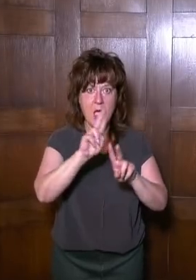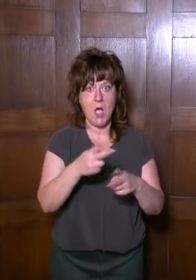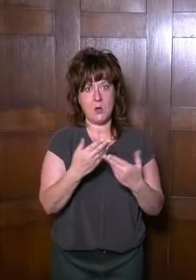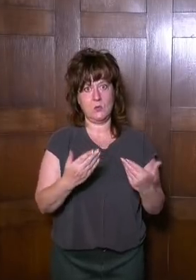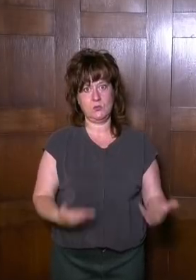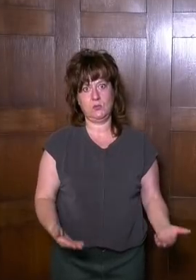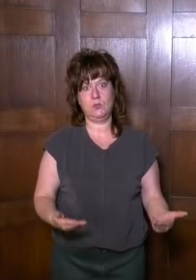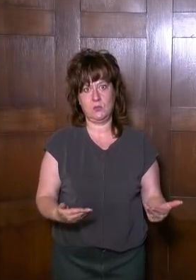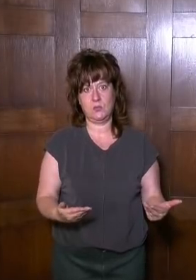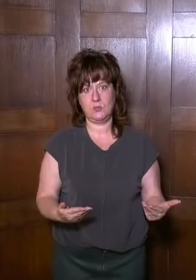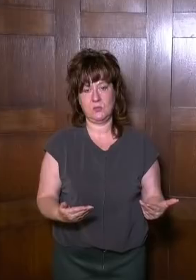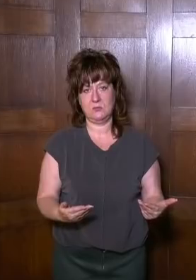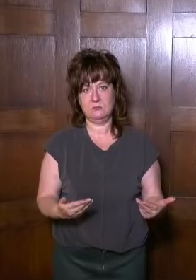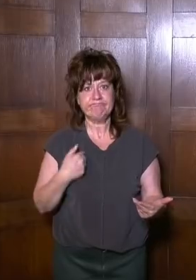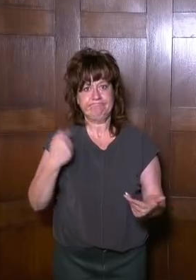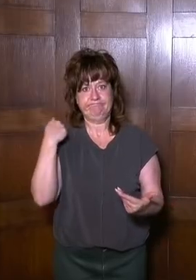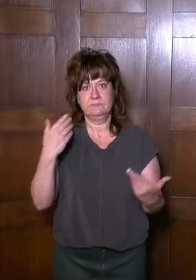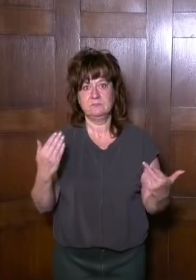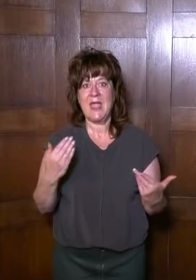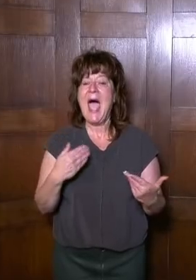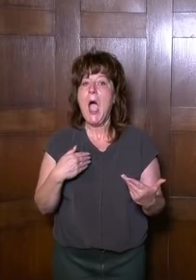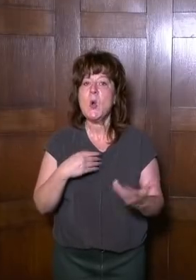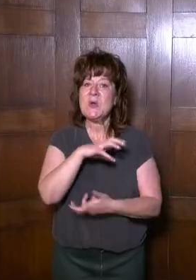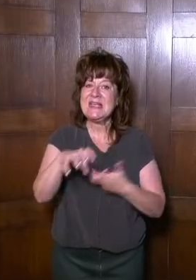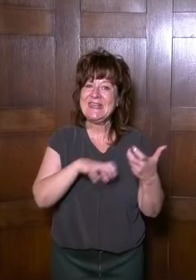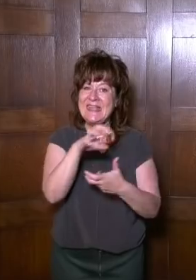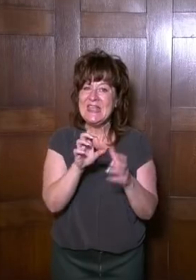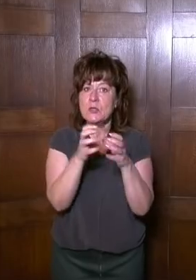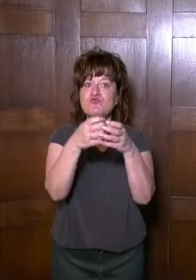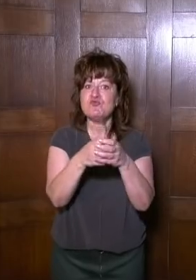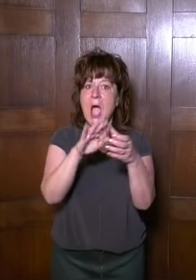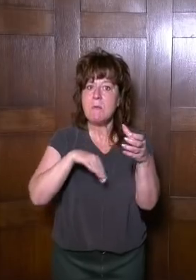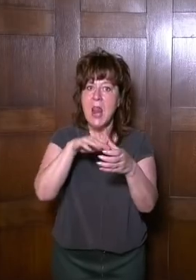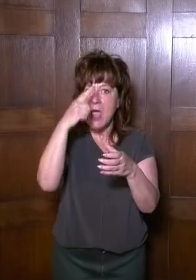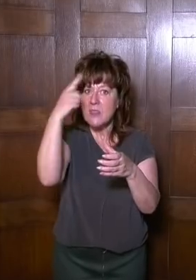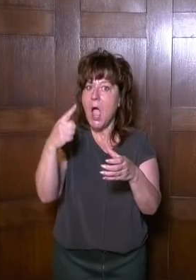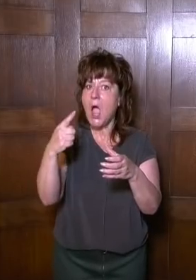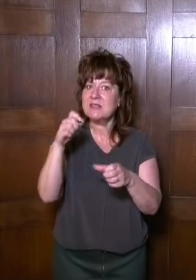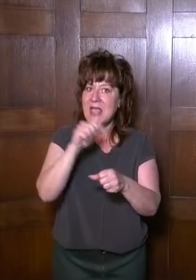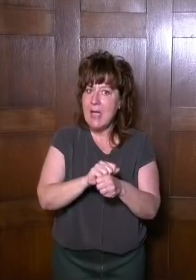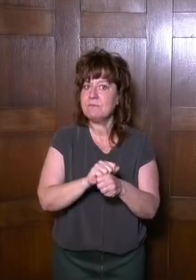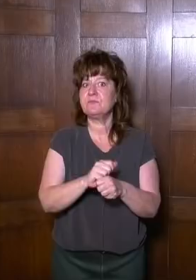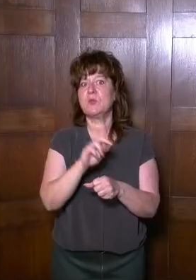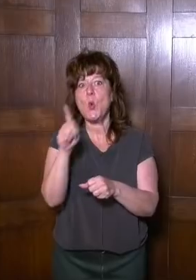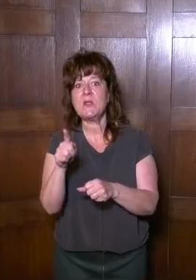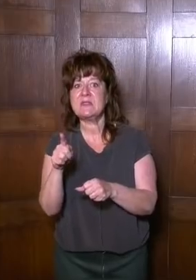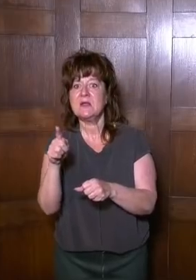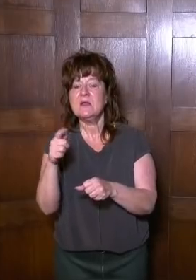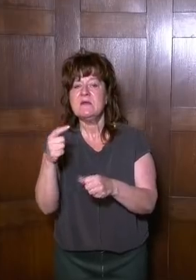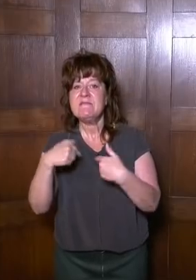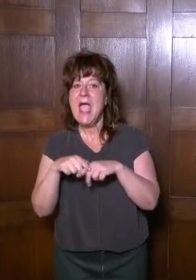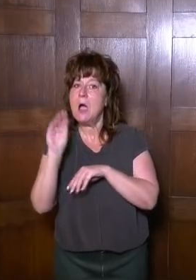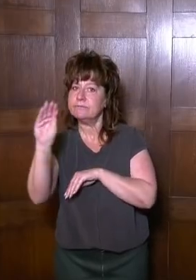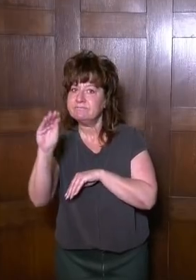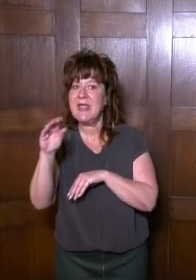jedenfalls. Der Krisenstab des Landratsamtes hat geholfen und wir hatten uns auch an das SMS gewandt mit einer, und